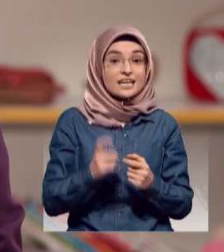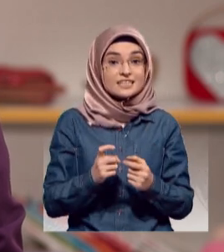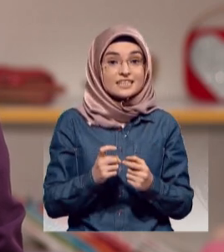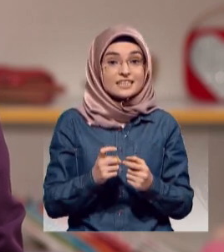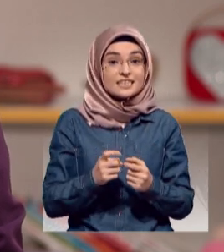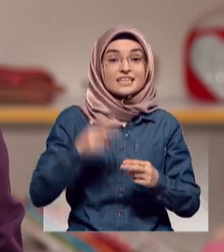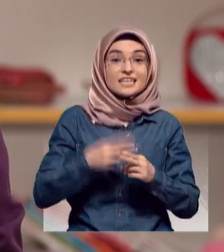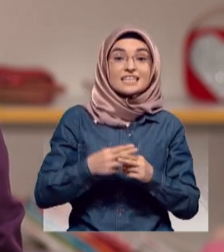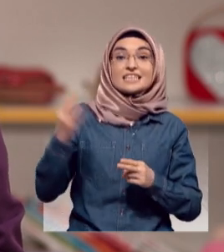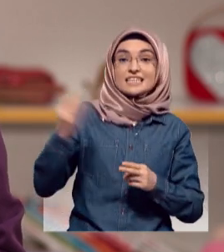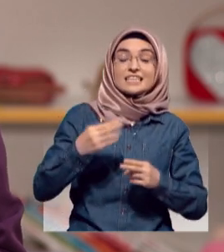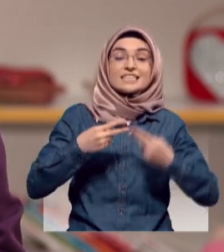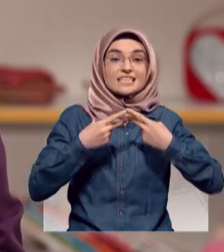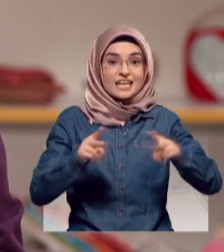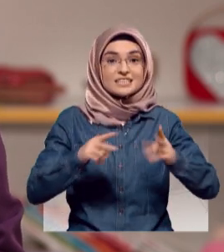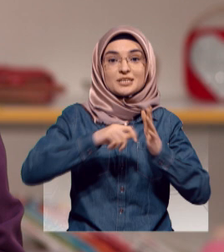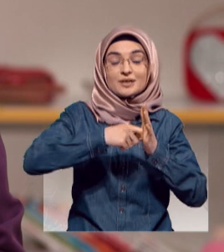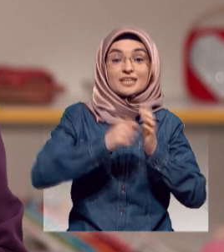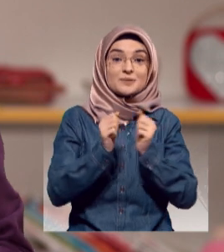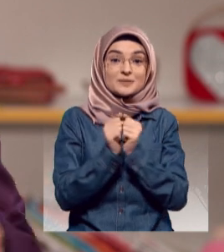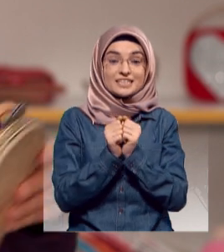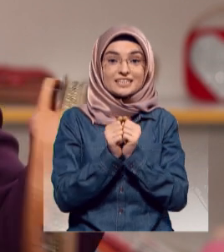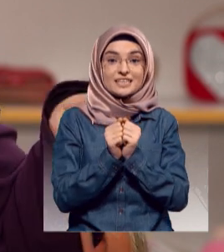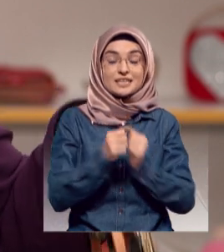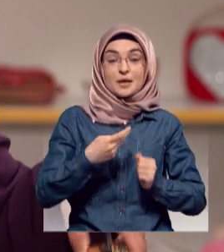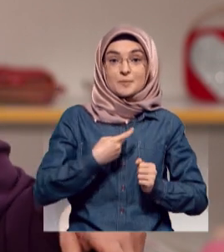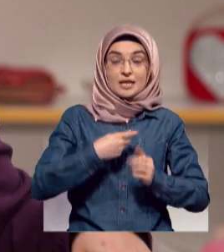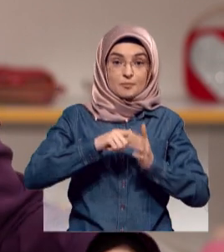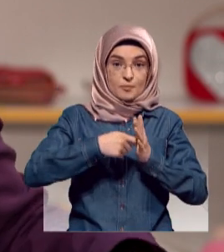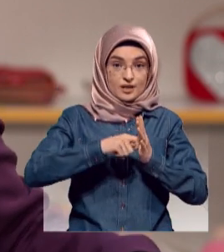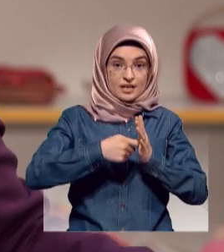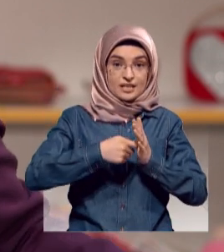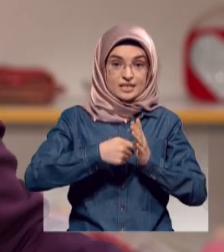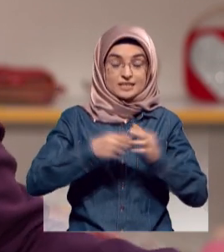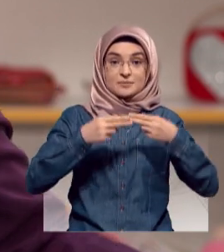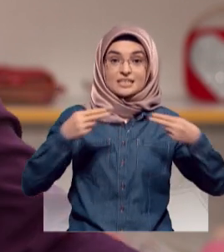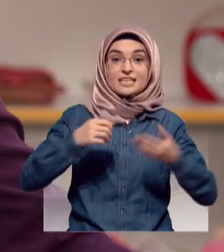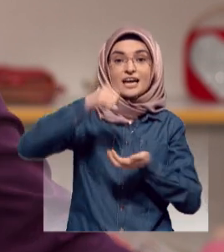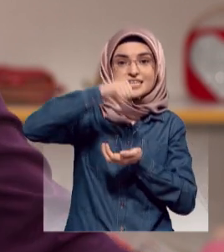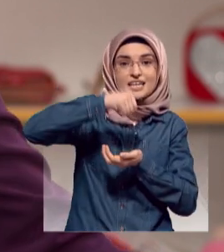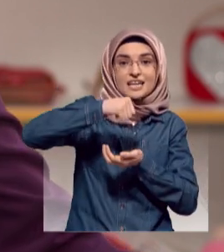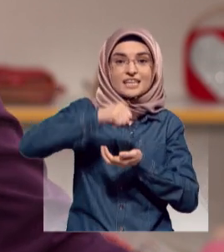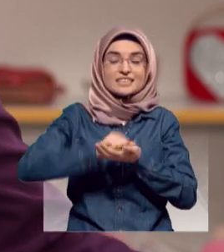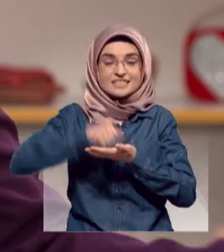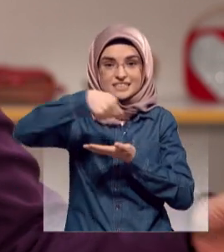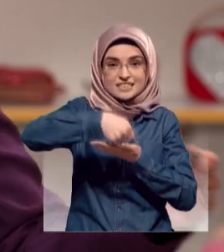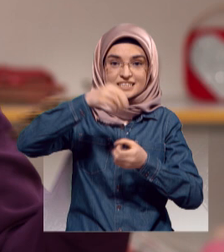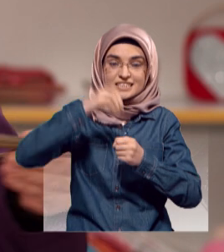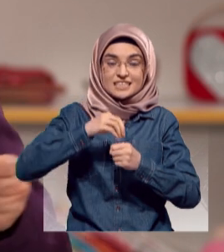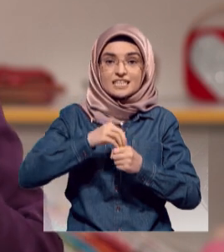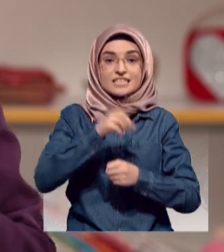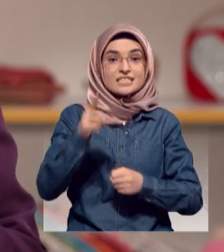nerede? Hadi getirin, açalım anahtarlarımızı birlikte. Benim anahtarım hikaye sandığımın içinde.